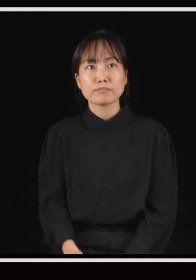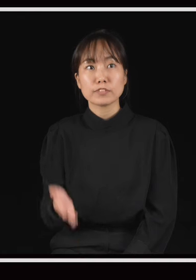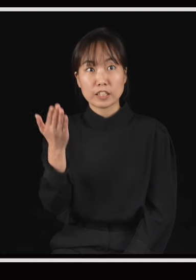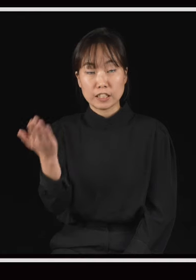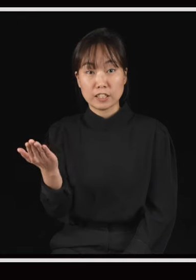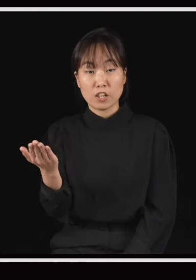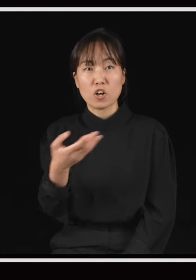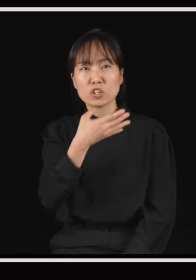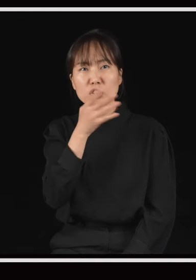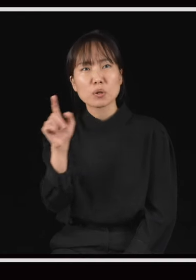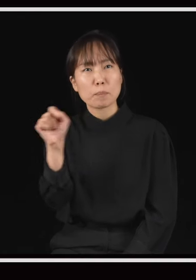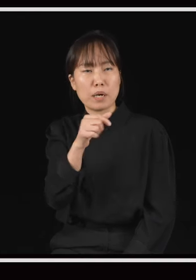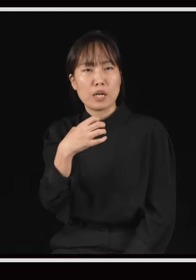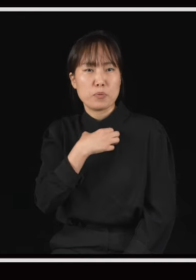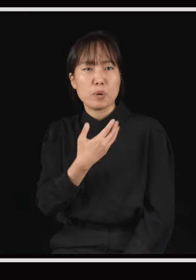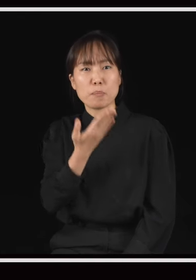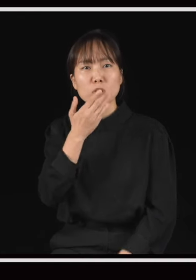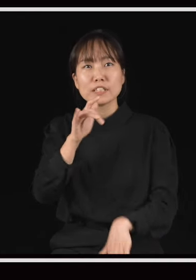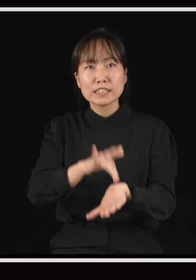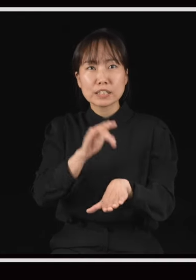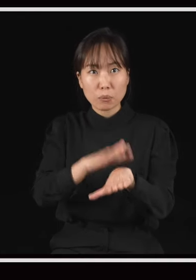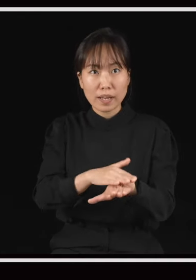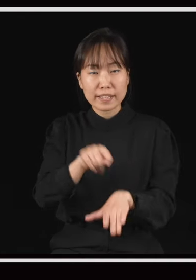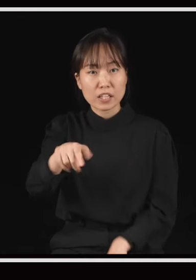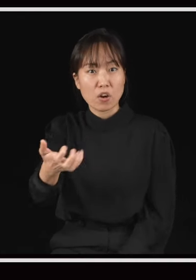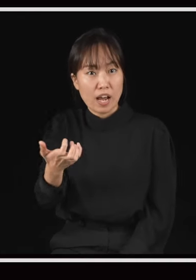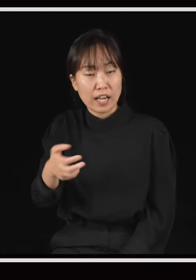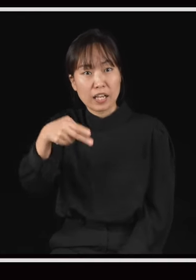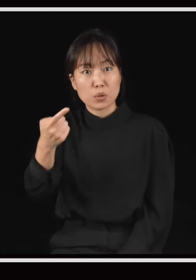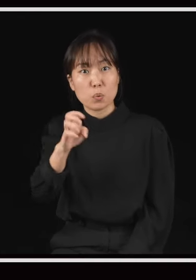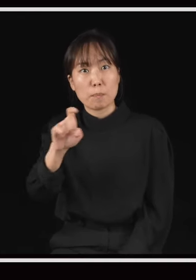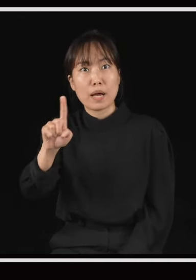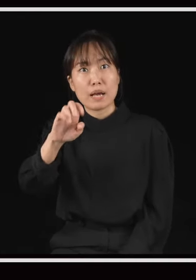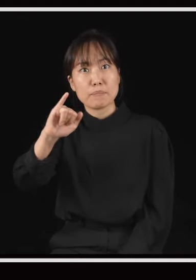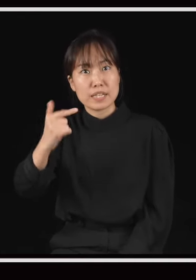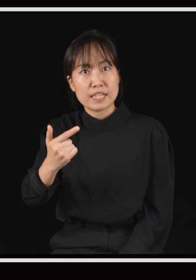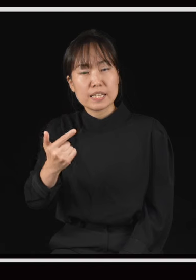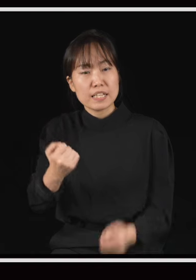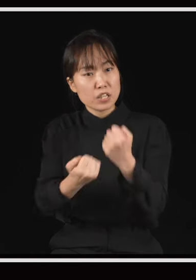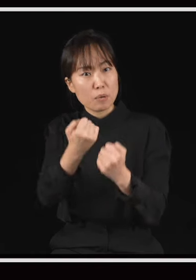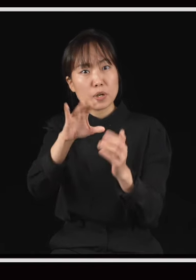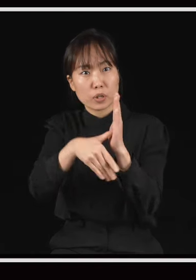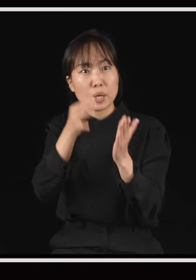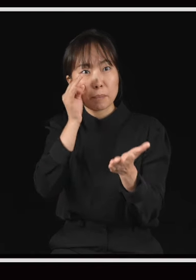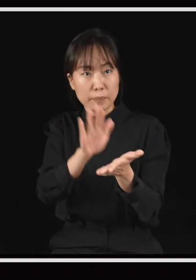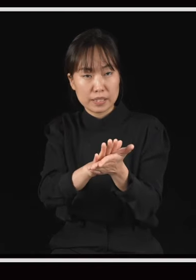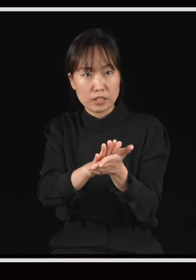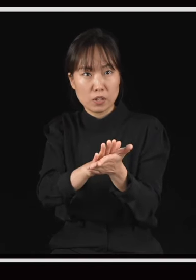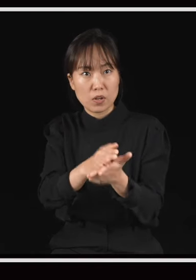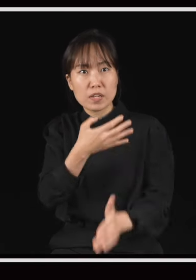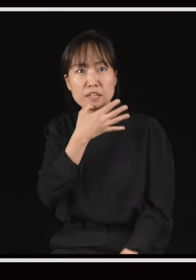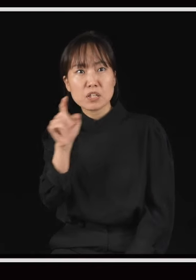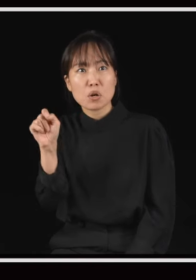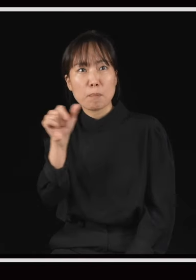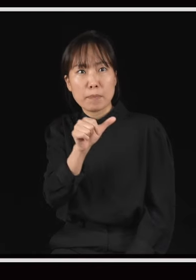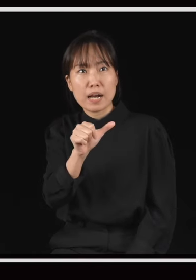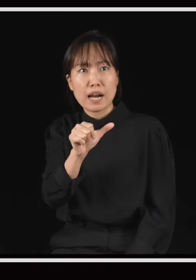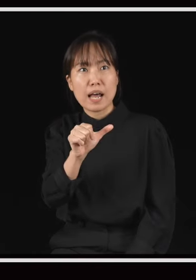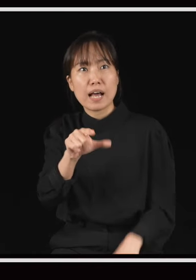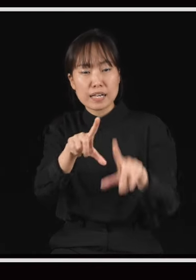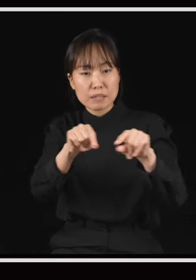가속노화 식사, 요 그림 아까 어디서 보신 것 같죠? 아까 도파민에서. 가속노화 식사가 대표적인 게 이제 가공식품